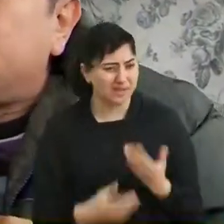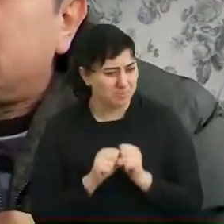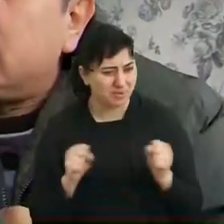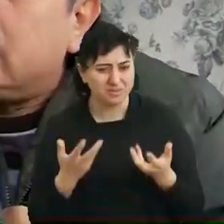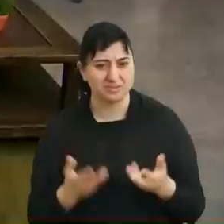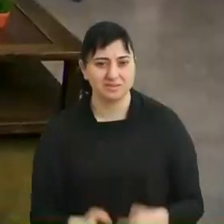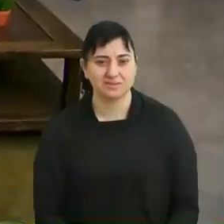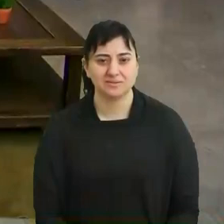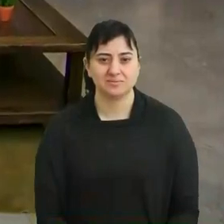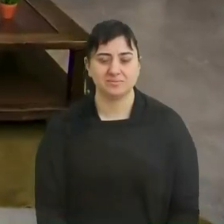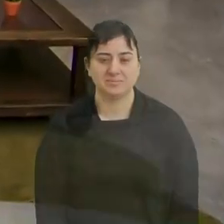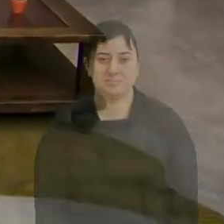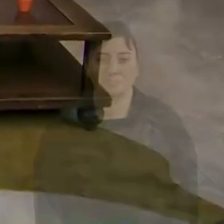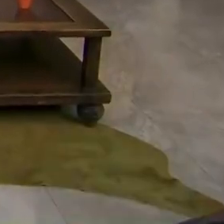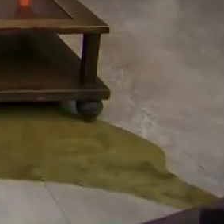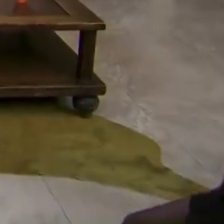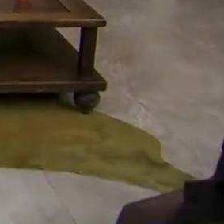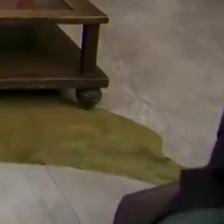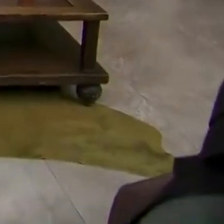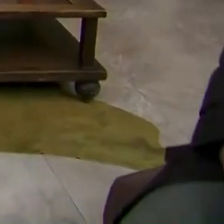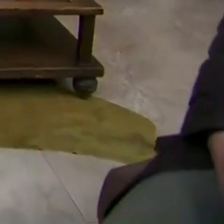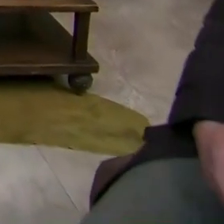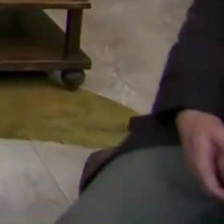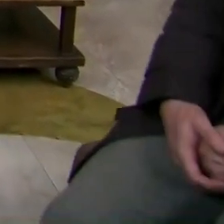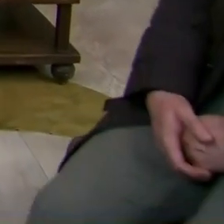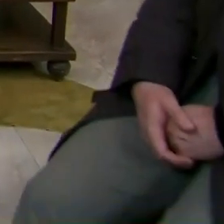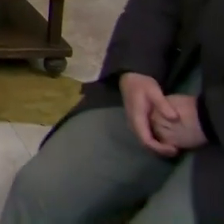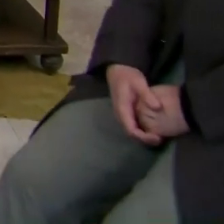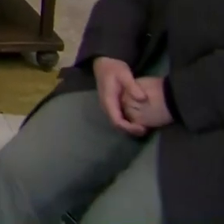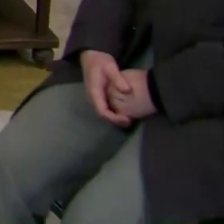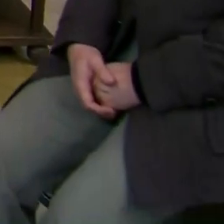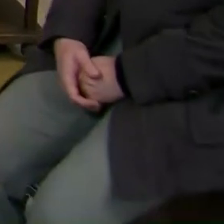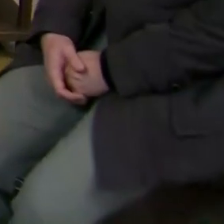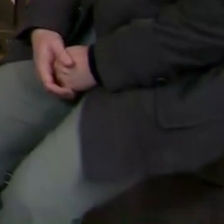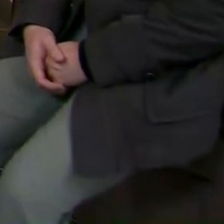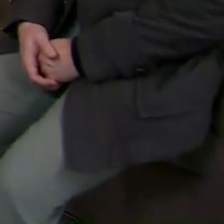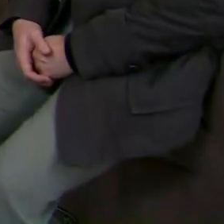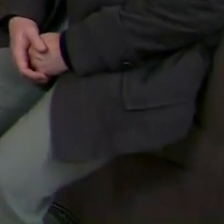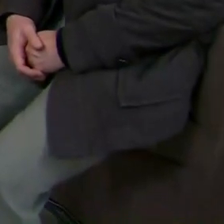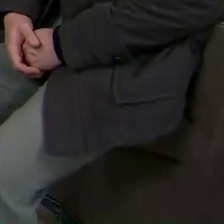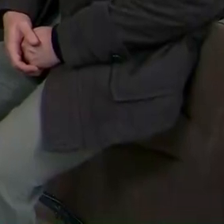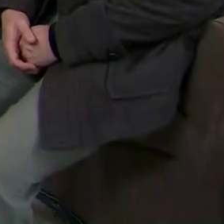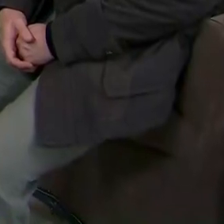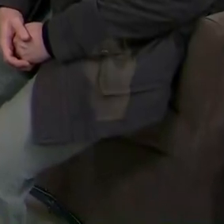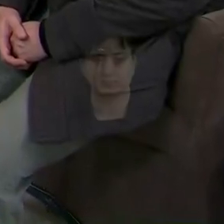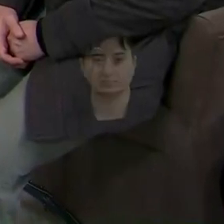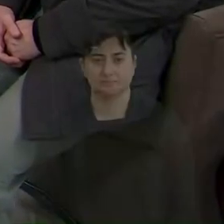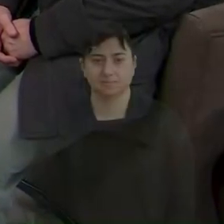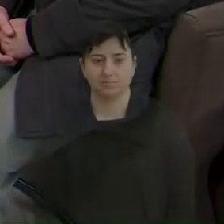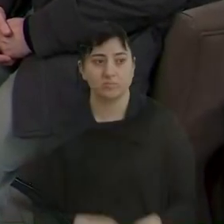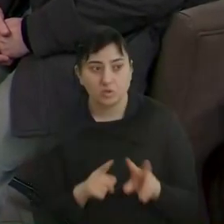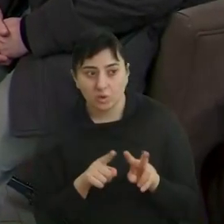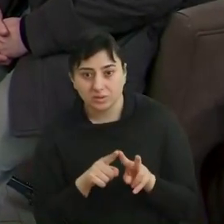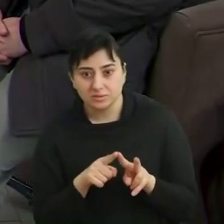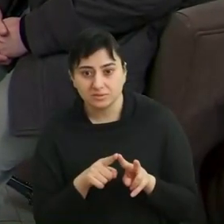be. Salonda karşılıklı oturmuşlar. Nurhan'ın boynu bükük. Üzgün. Sarp aval aval suratına bakıyor.